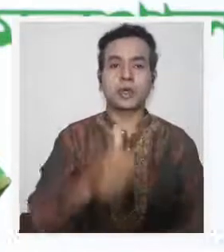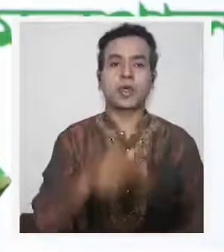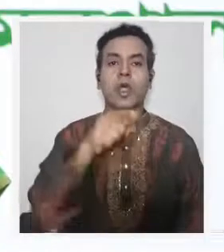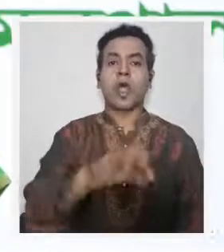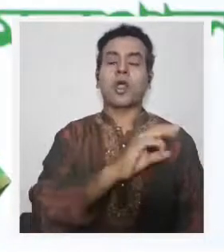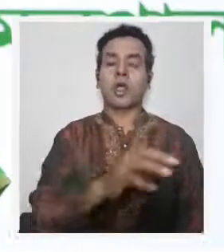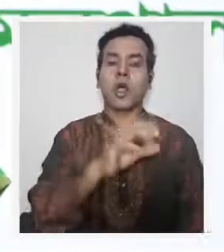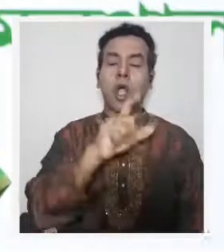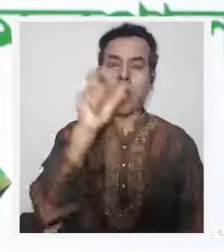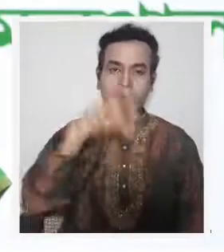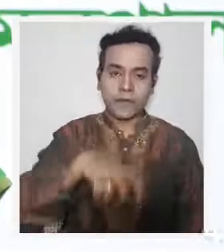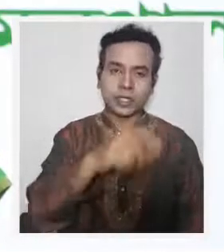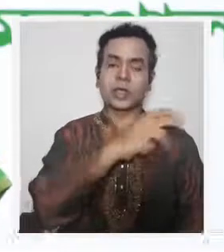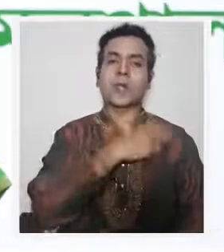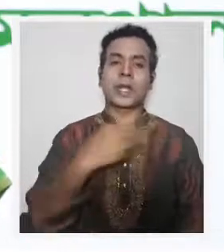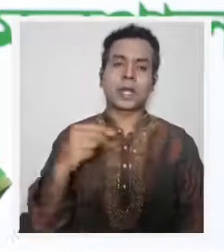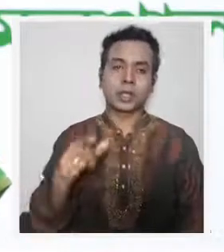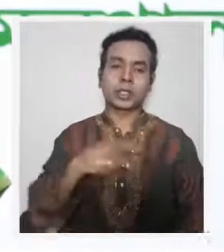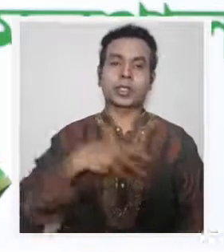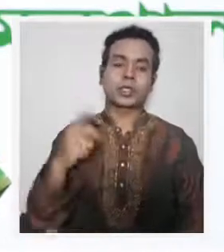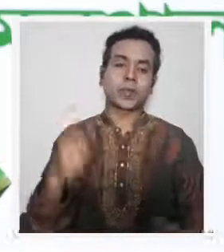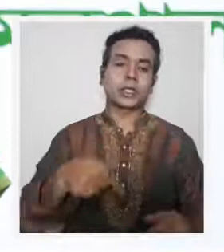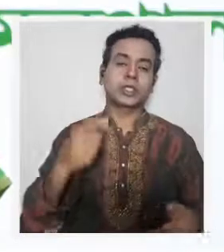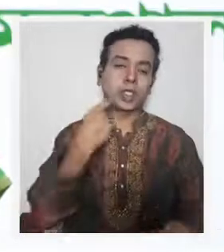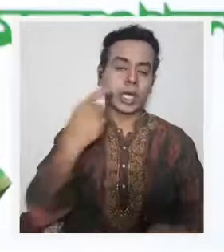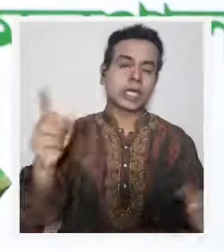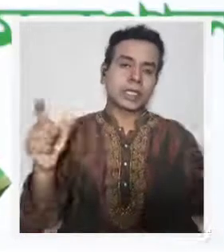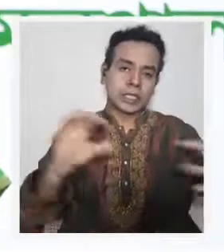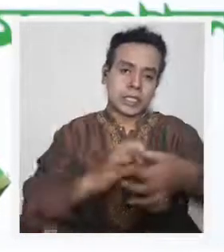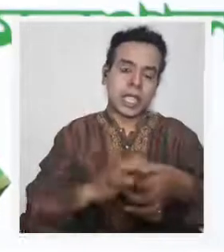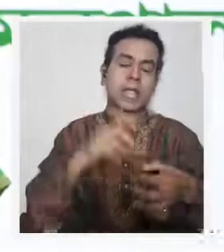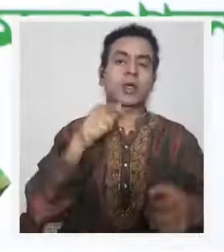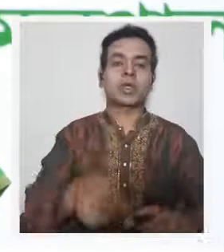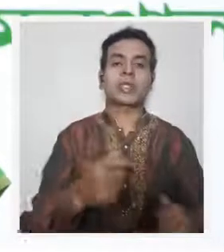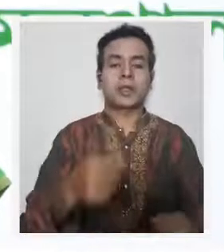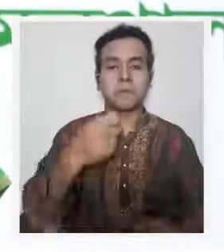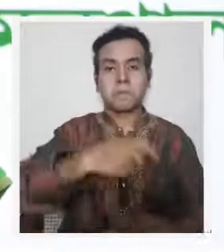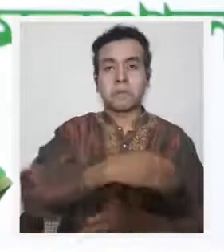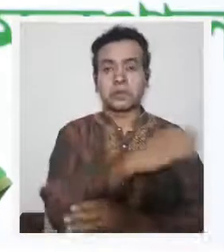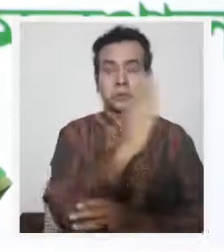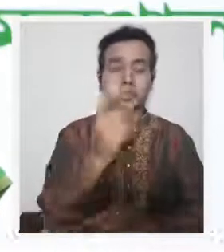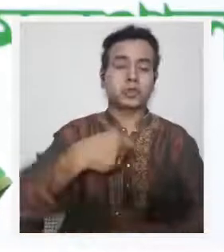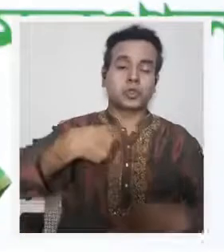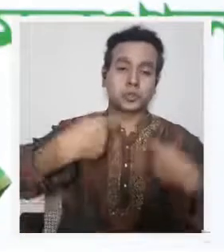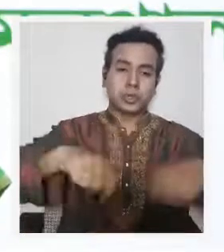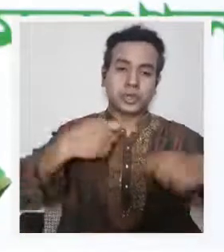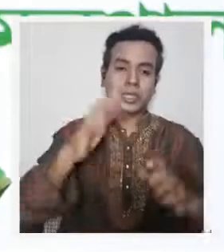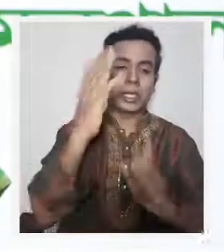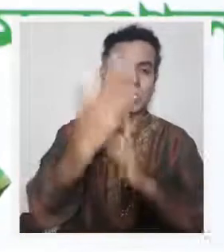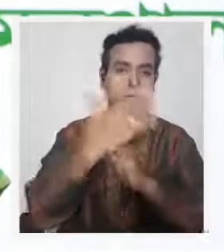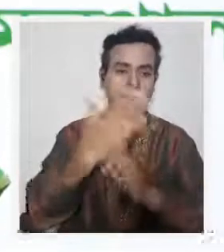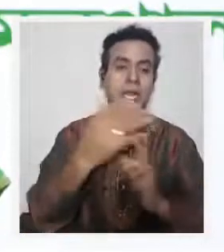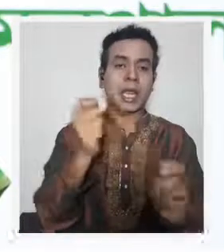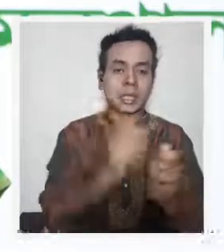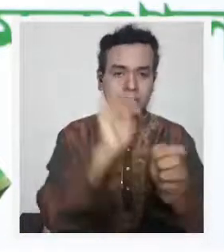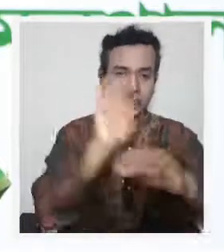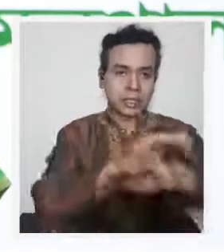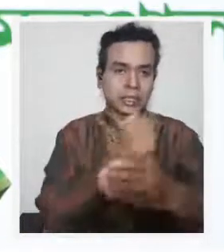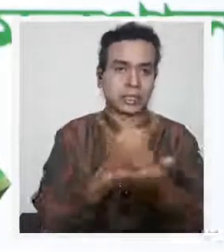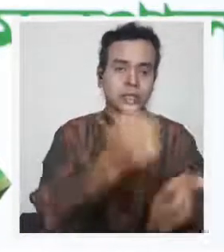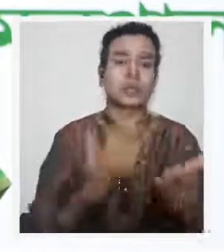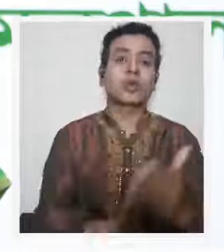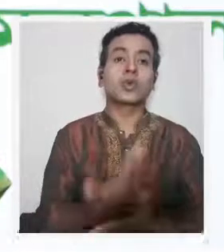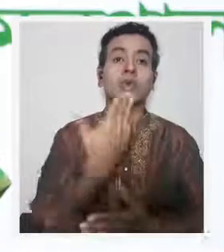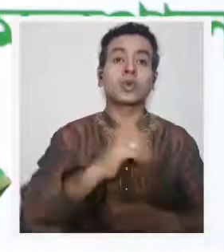স্বেচ্ছাসেবী প্রতিষ্ঠান ও স্বেচ্ছাসেবকবৃন্দ সরকারের সাথে কোভিড-19 পরিস্থিতি মোকাবেলায় নিরলসভাবে কাজ করছেন এবং সহায়তা